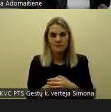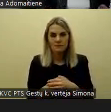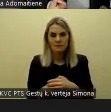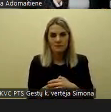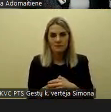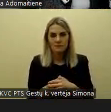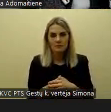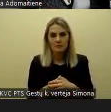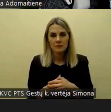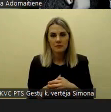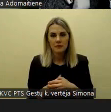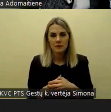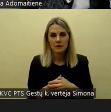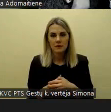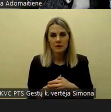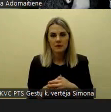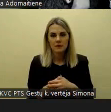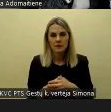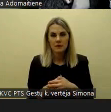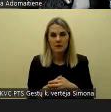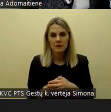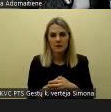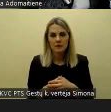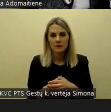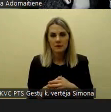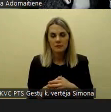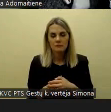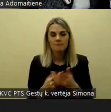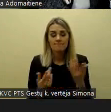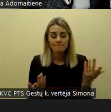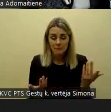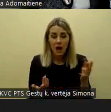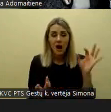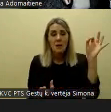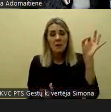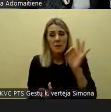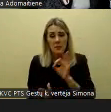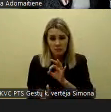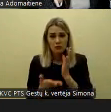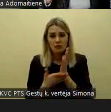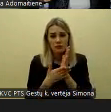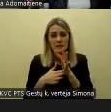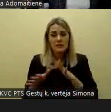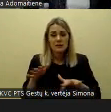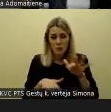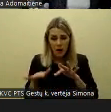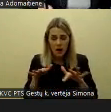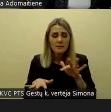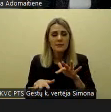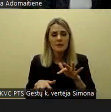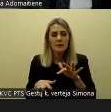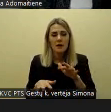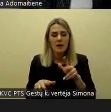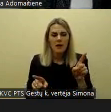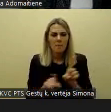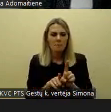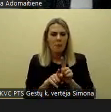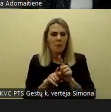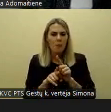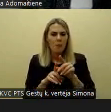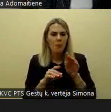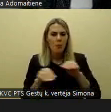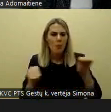labai dažnai dar mes susidurėme su tokiais atvejais, kai mokytojai kažkaip tai užima tokias gynybinės savo ir